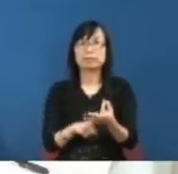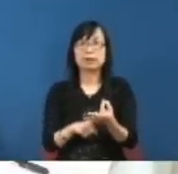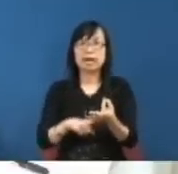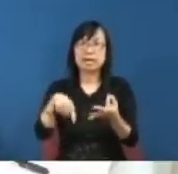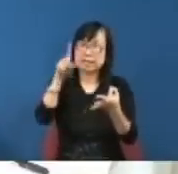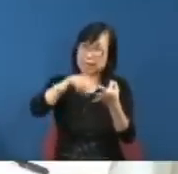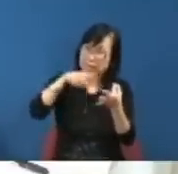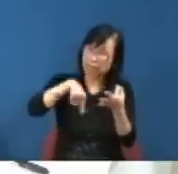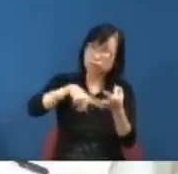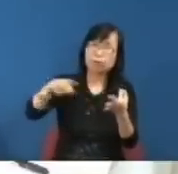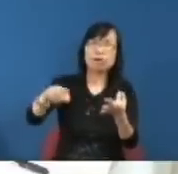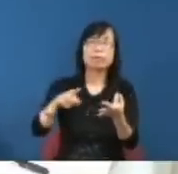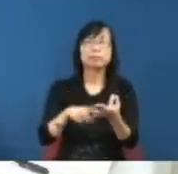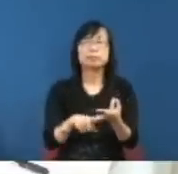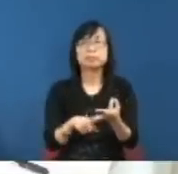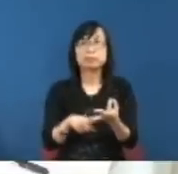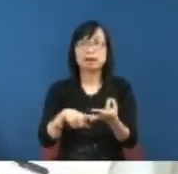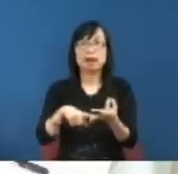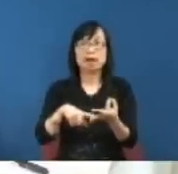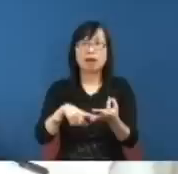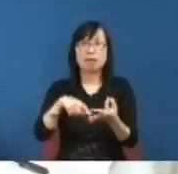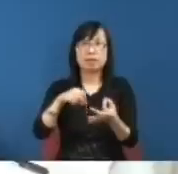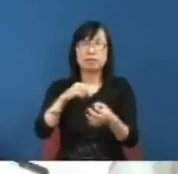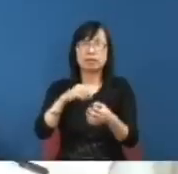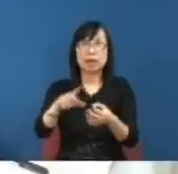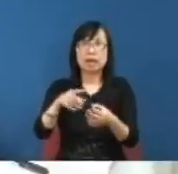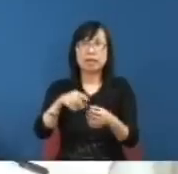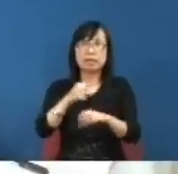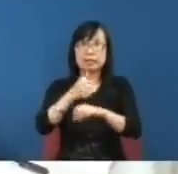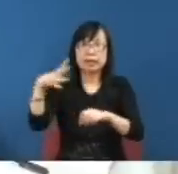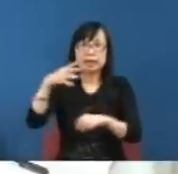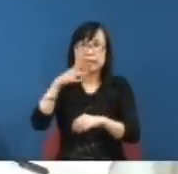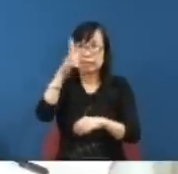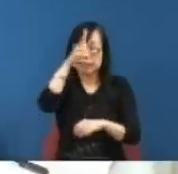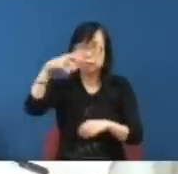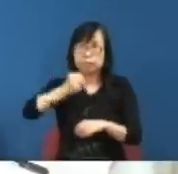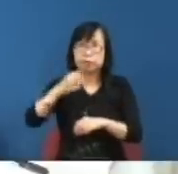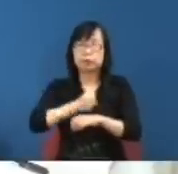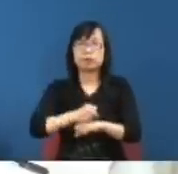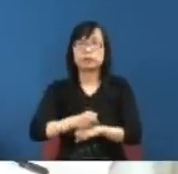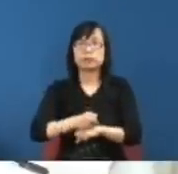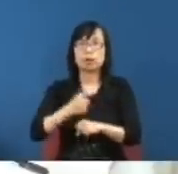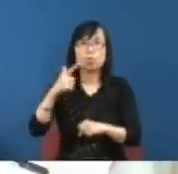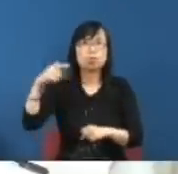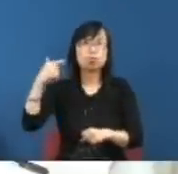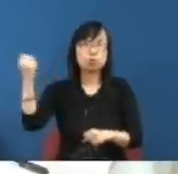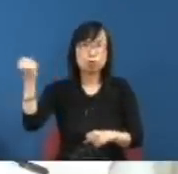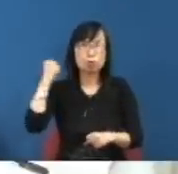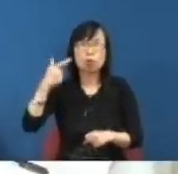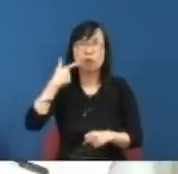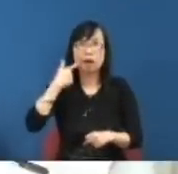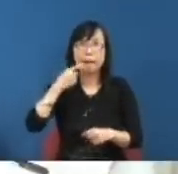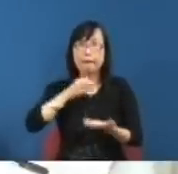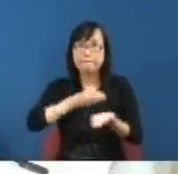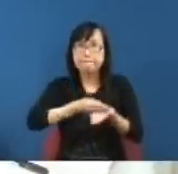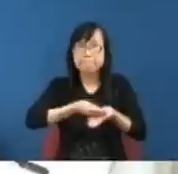薩爾瓦多嘅響應。咁列根做咩咧？列根就係好強硬，即刻派遣呢一個